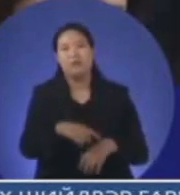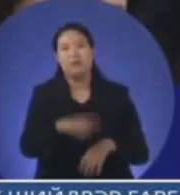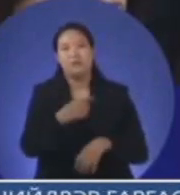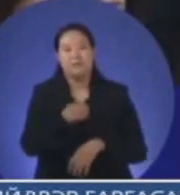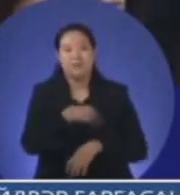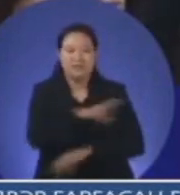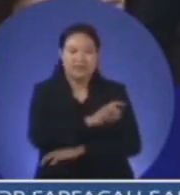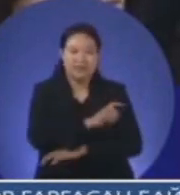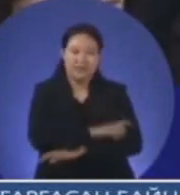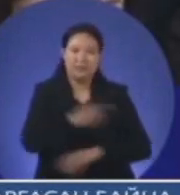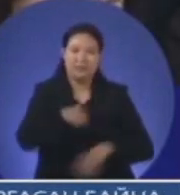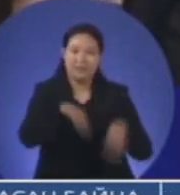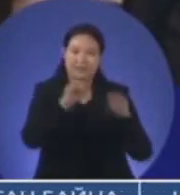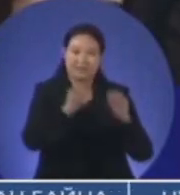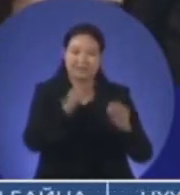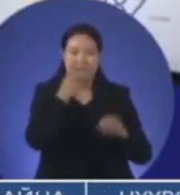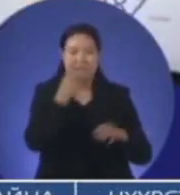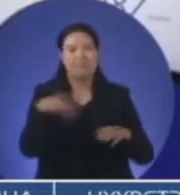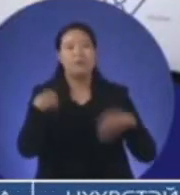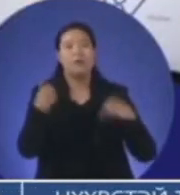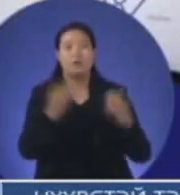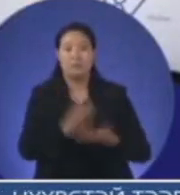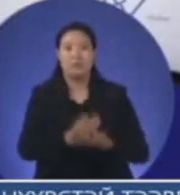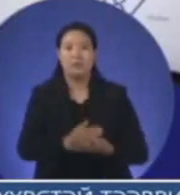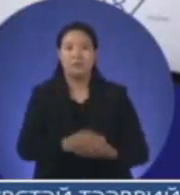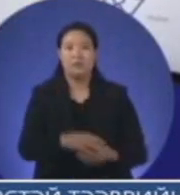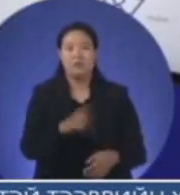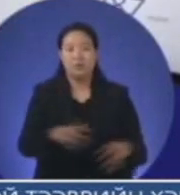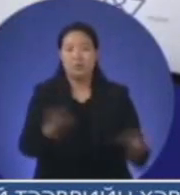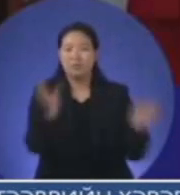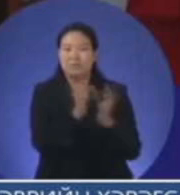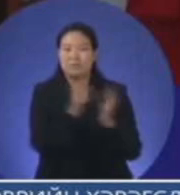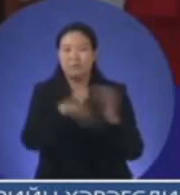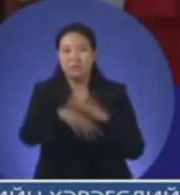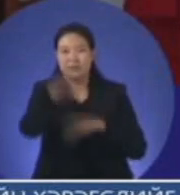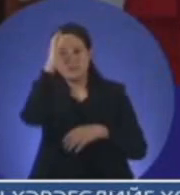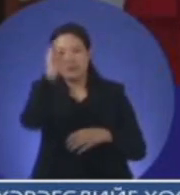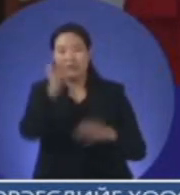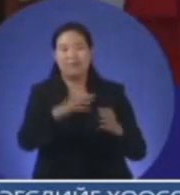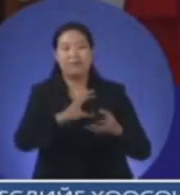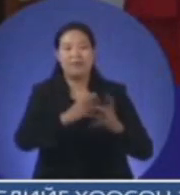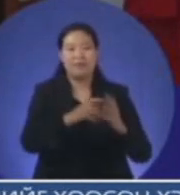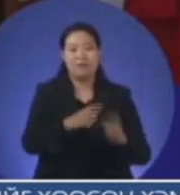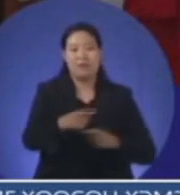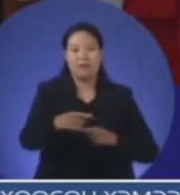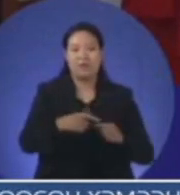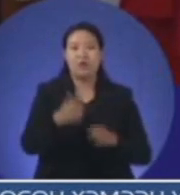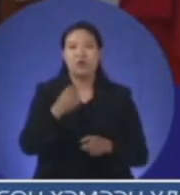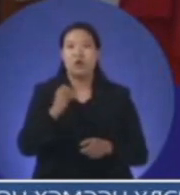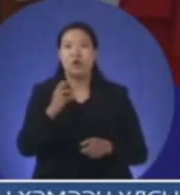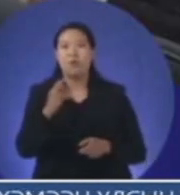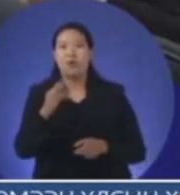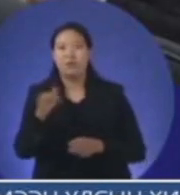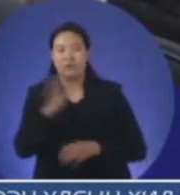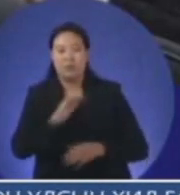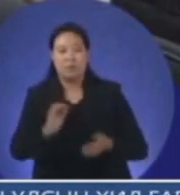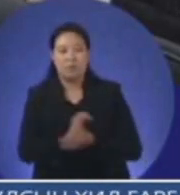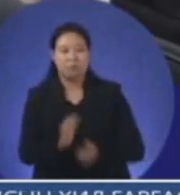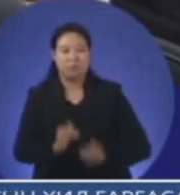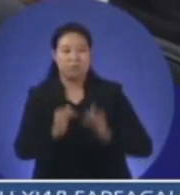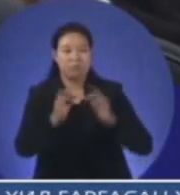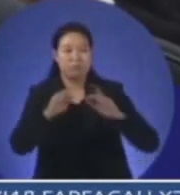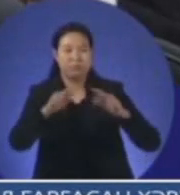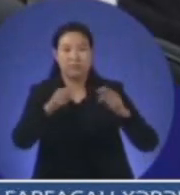багшийн хувьд бол баяртай байдаг. За уулзалтын үеэр ерөнхий сайд дэлхийн эдийн засаг геополитик хурдцтай өөрчлөгдөж байгаа энэ цаг